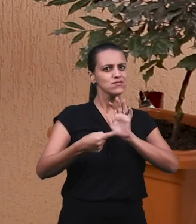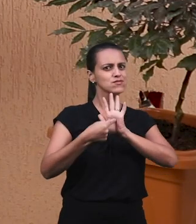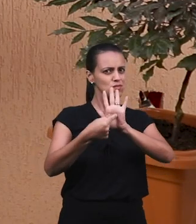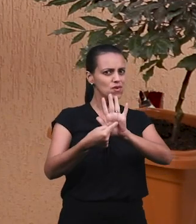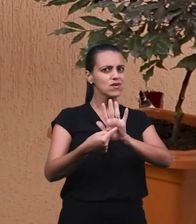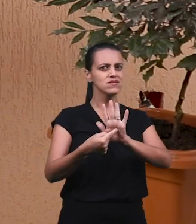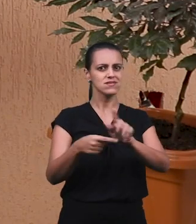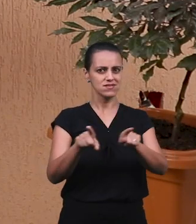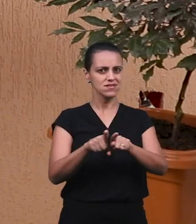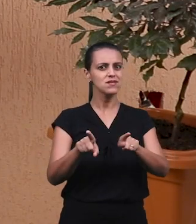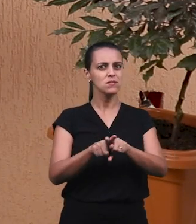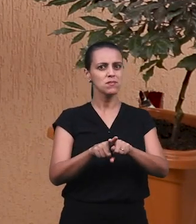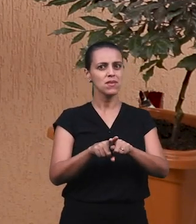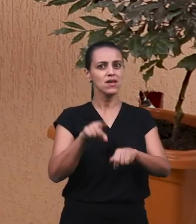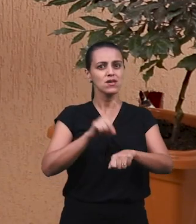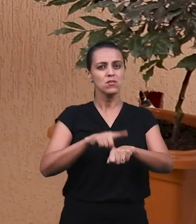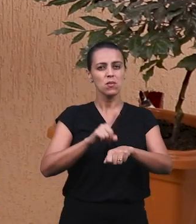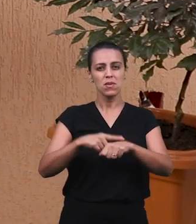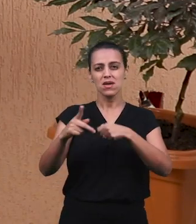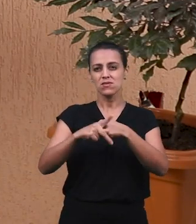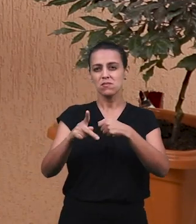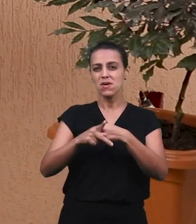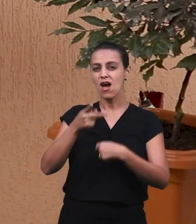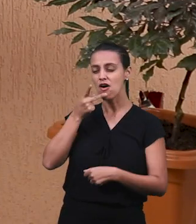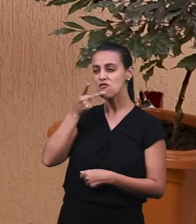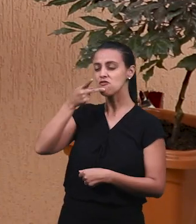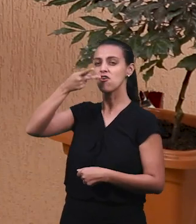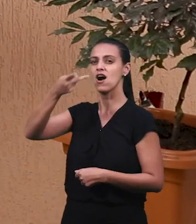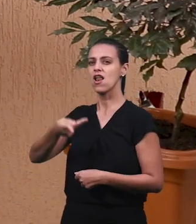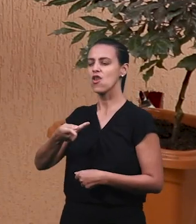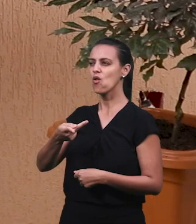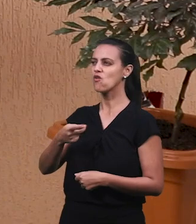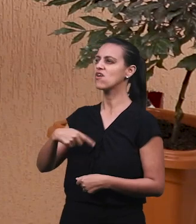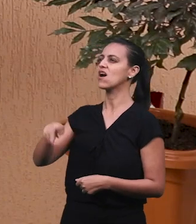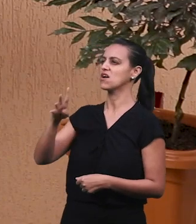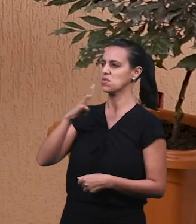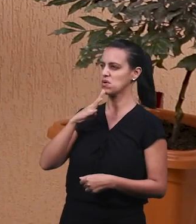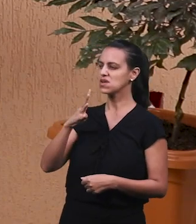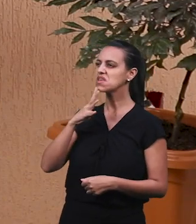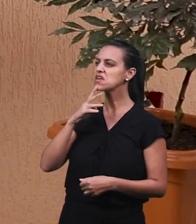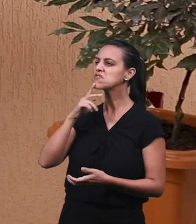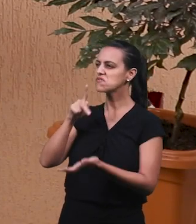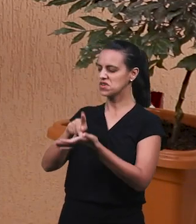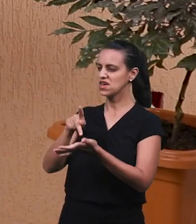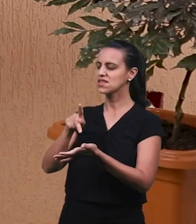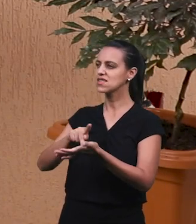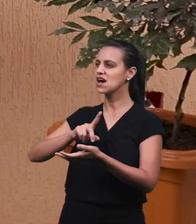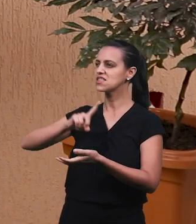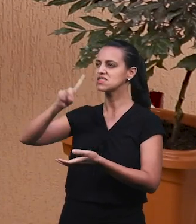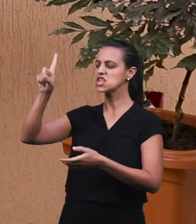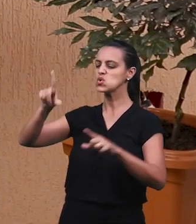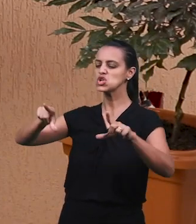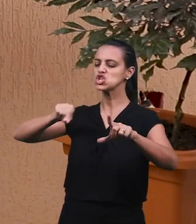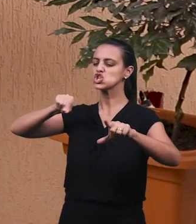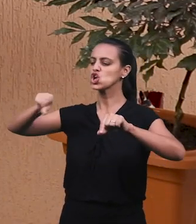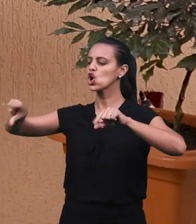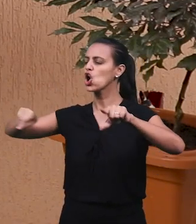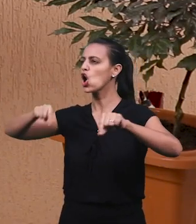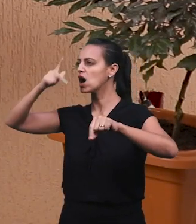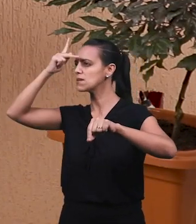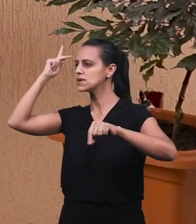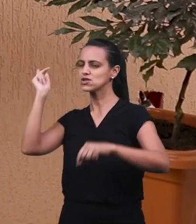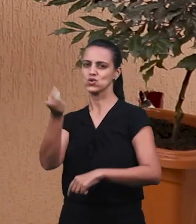dit, et en ouvrant Pierre la bouche, il a dit, je reconnais par vérité que Dieu ne fait pas exception